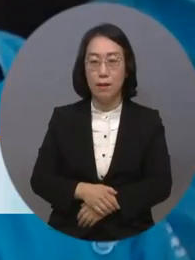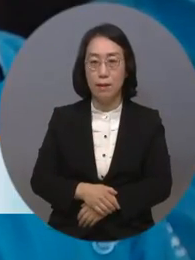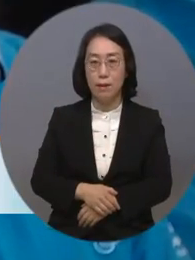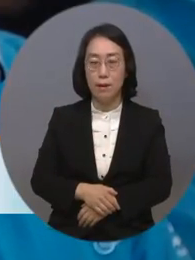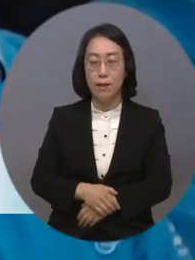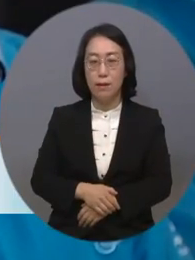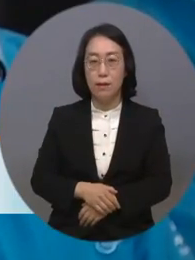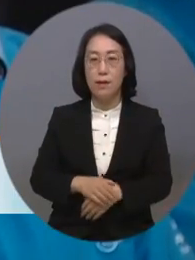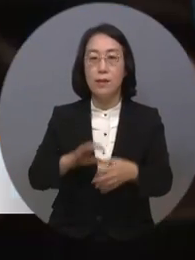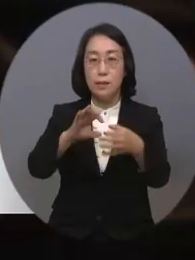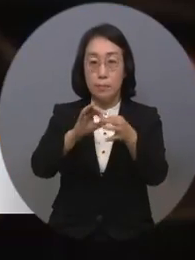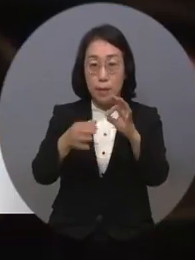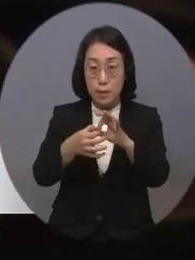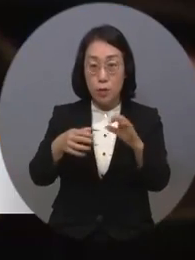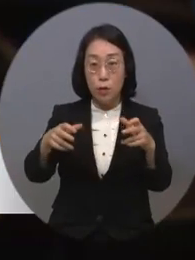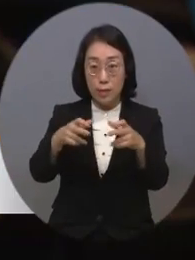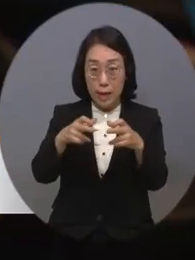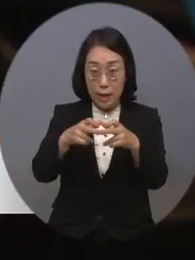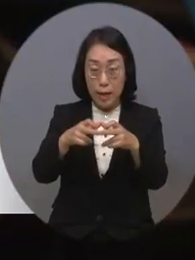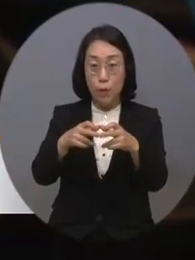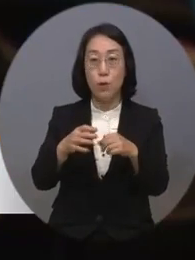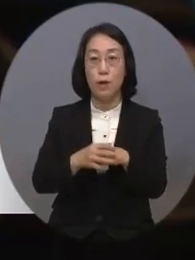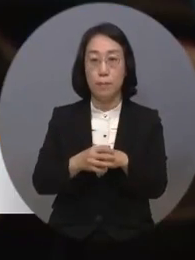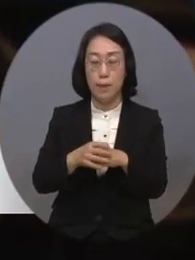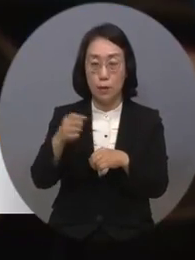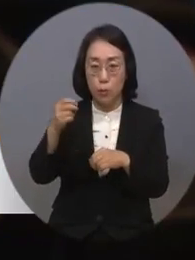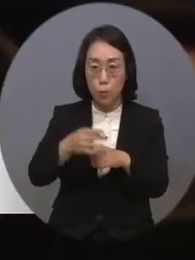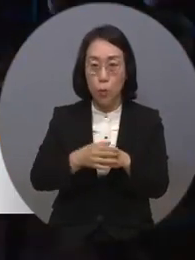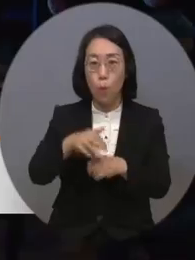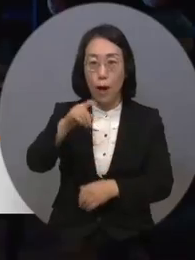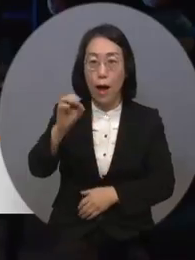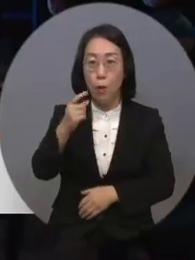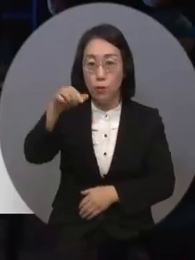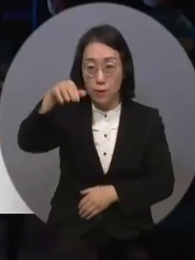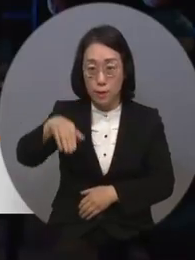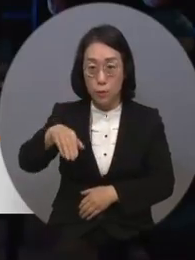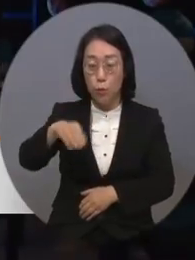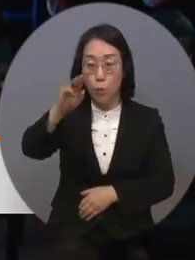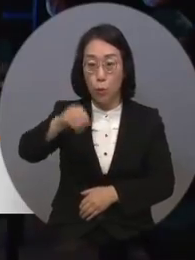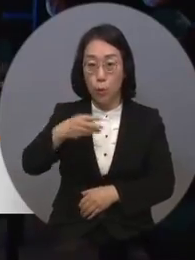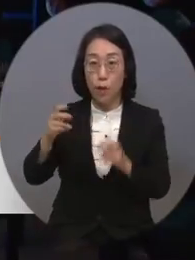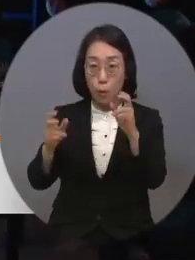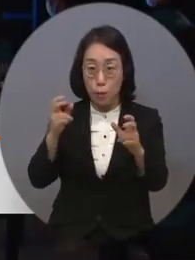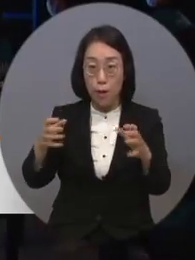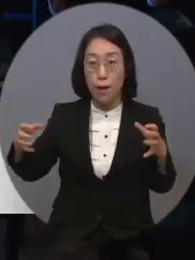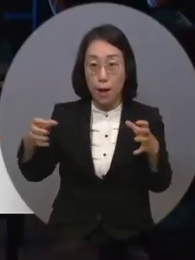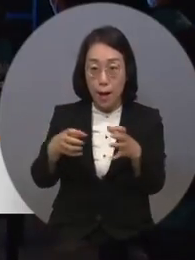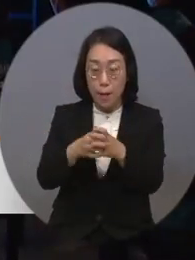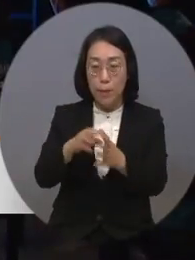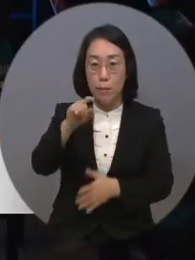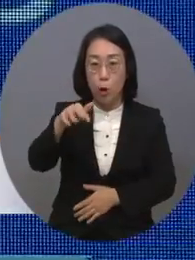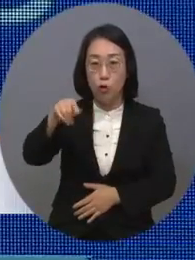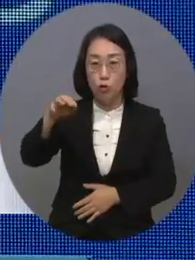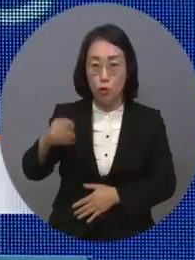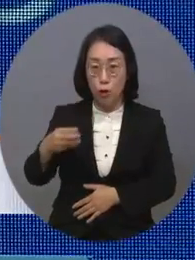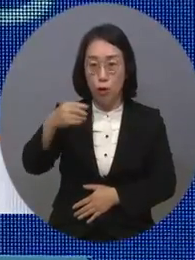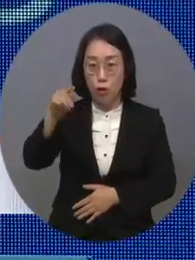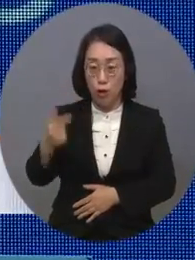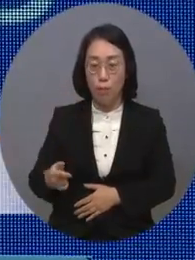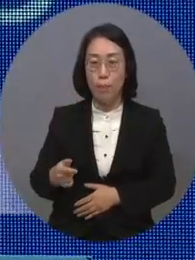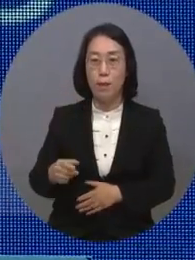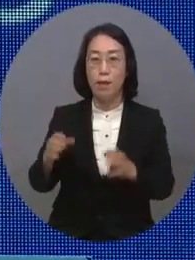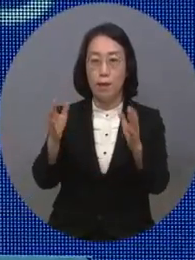올림픽 코리아와 롯데그룹은 블루스퀘어 가오스홀에서 2021 슈퍼블루 마라톤 버추얼런 개막식을